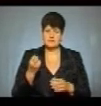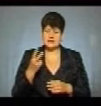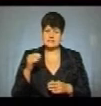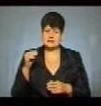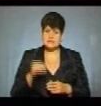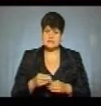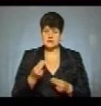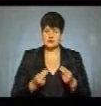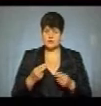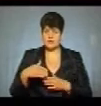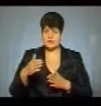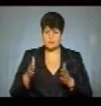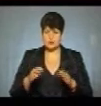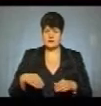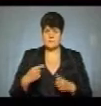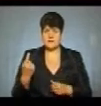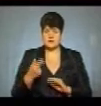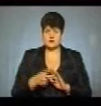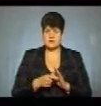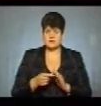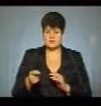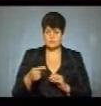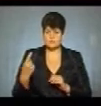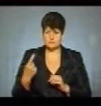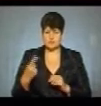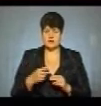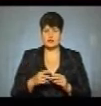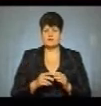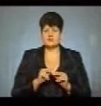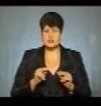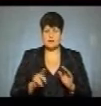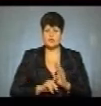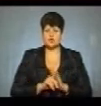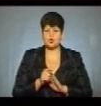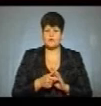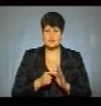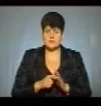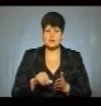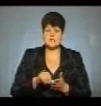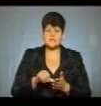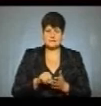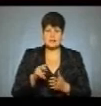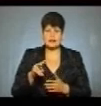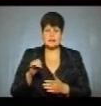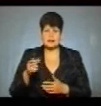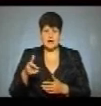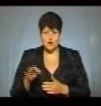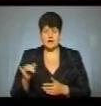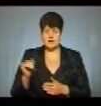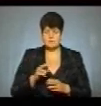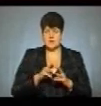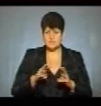наборів «Лего» передали першокласникам Тернопільщини та вчителям початкових класів представники фундації «Лего» та Міністерства освіти і